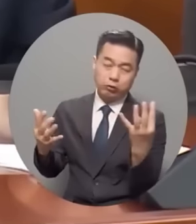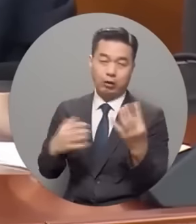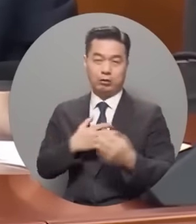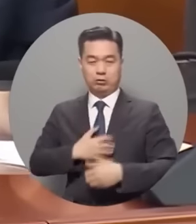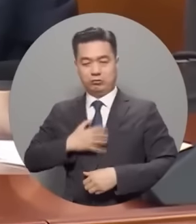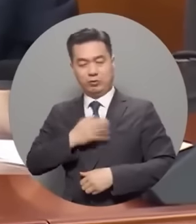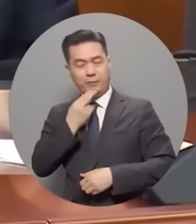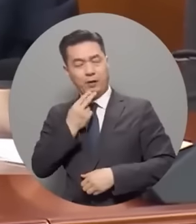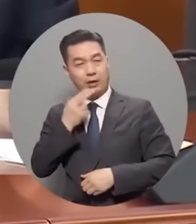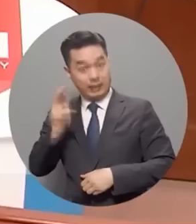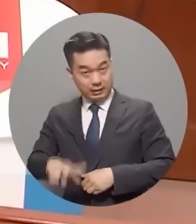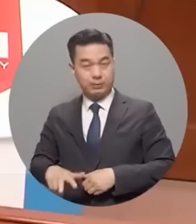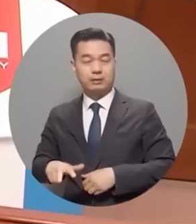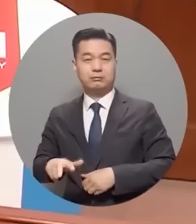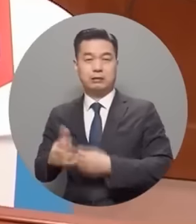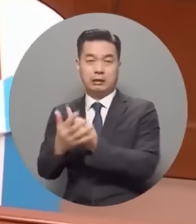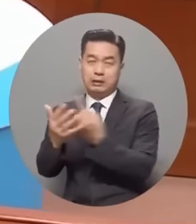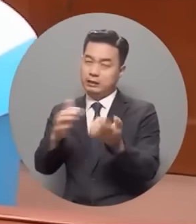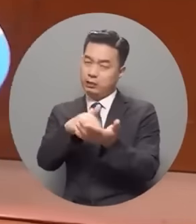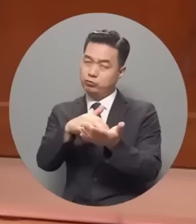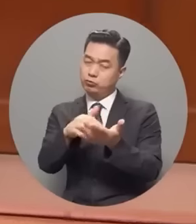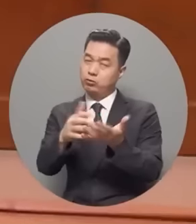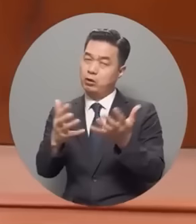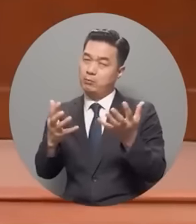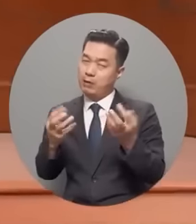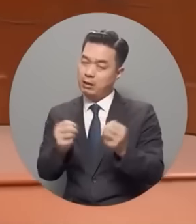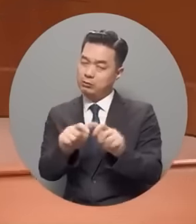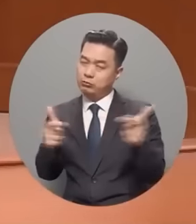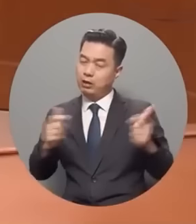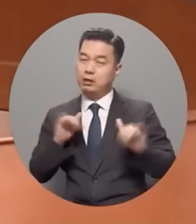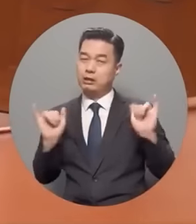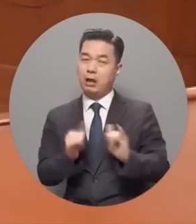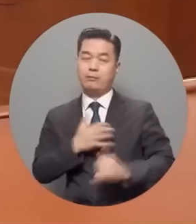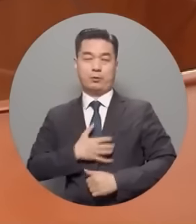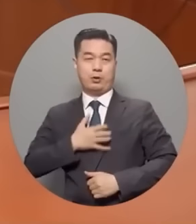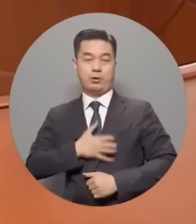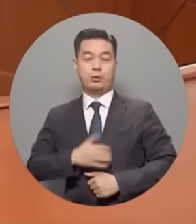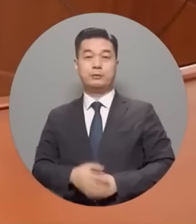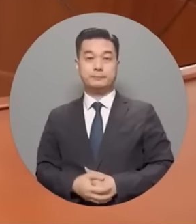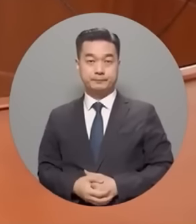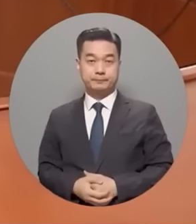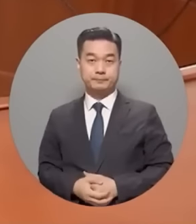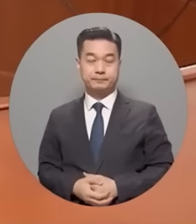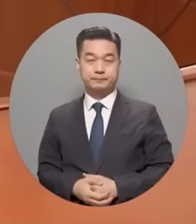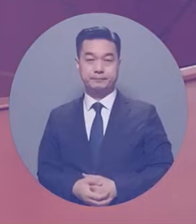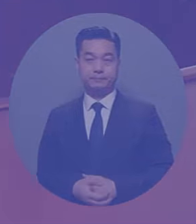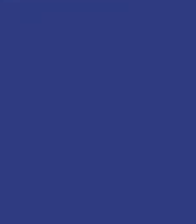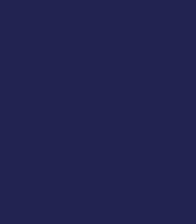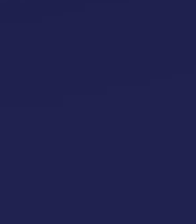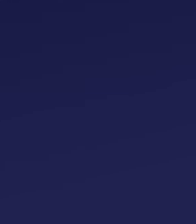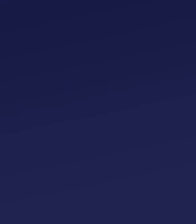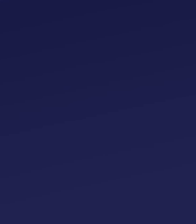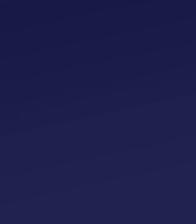있지만 이탈표 규모가 크지 않을까 긴장하고 있습니다. MBC 뉴스 지은수입니다.